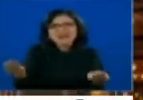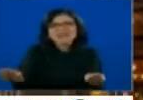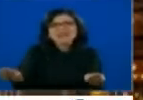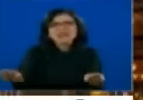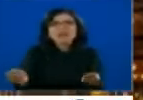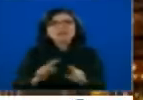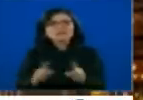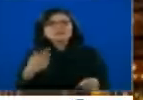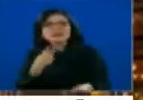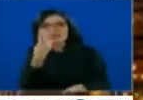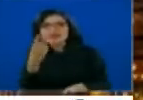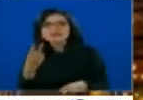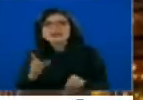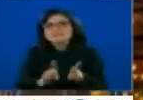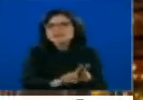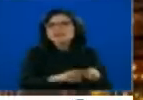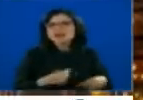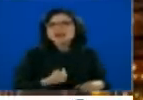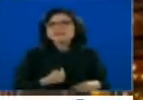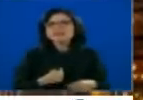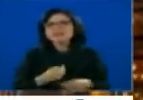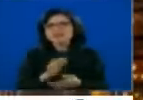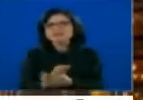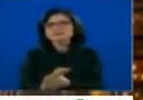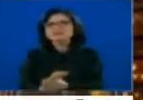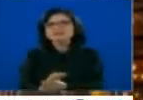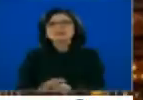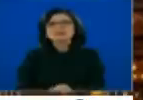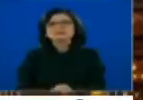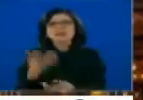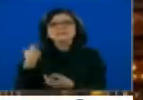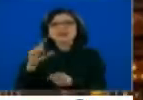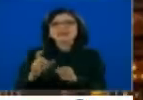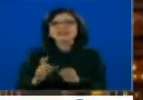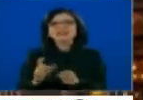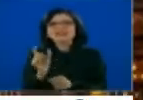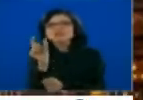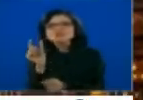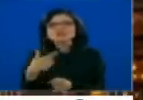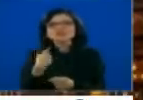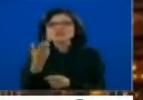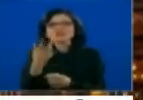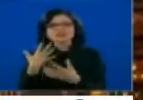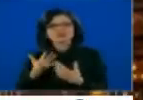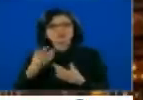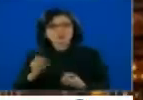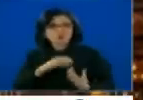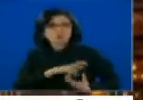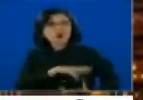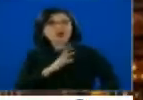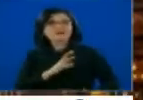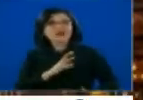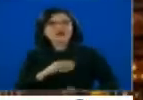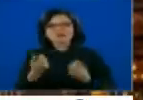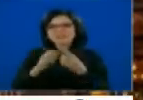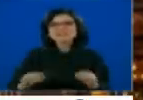melihat pasangan kami kami mencoba mengisi saya selalu sebut bangsand ini seperti utman bin Affan orang yang cukup sudah kaya sudah selesai